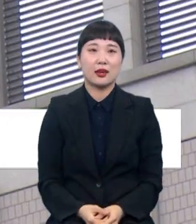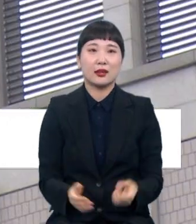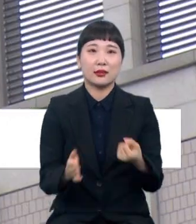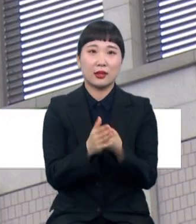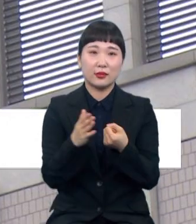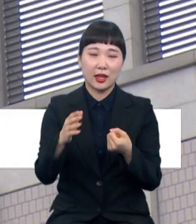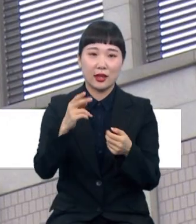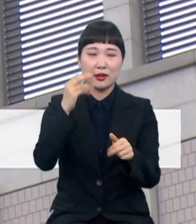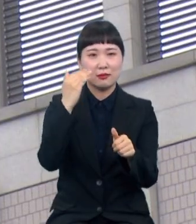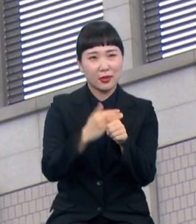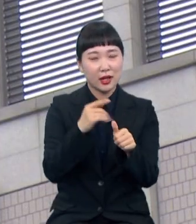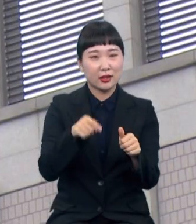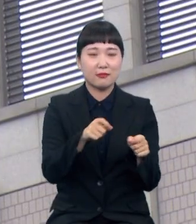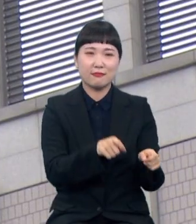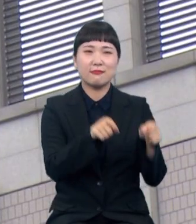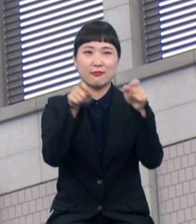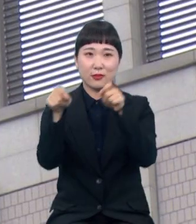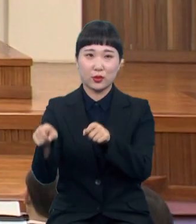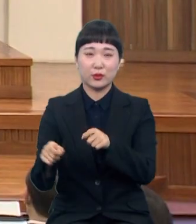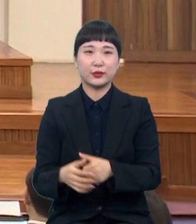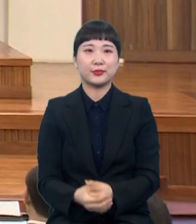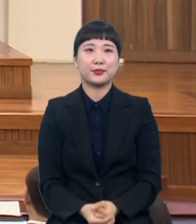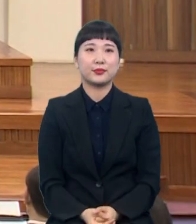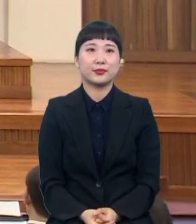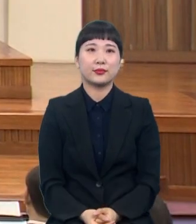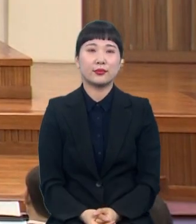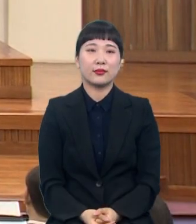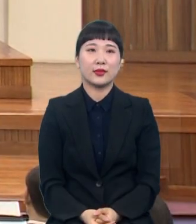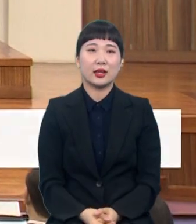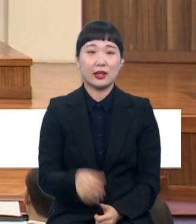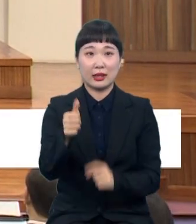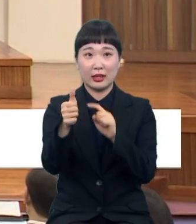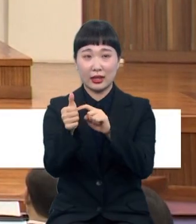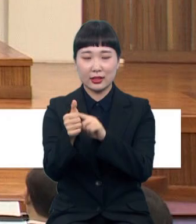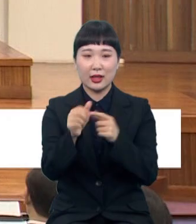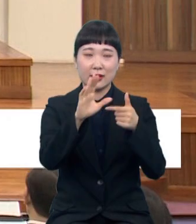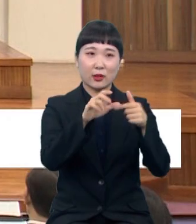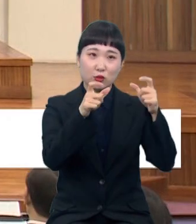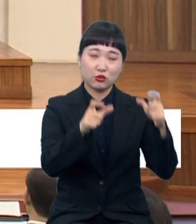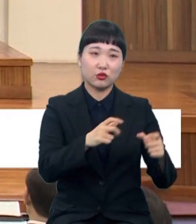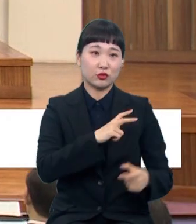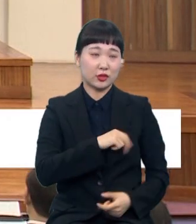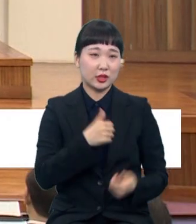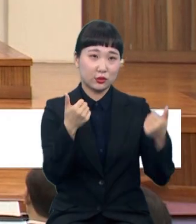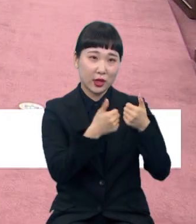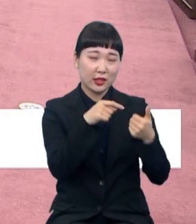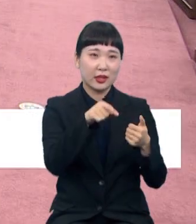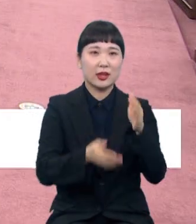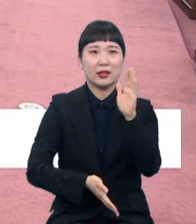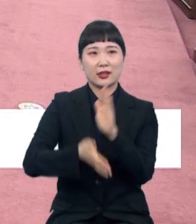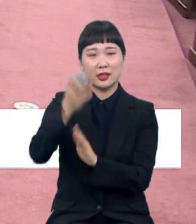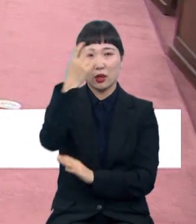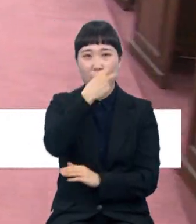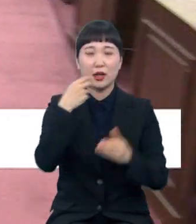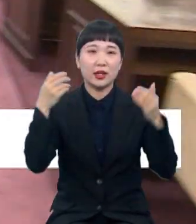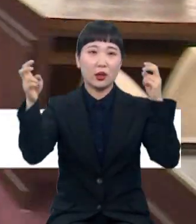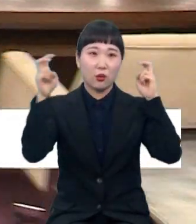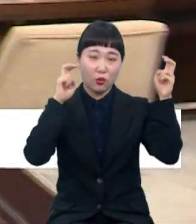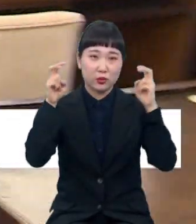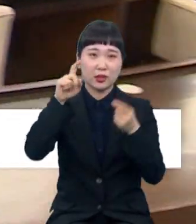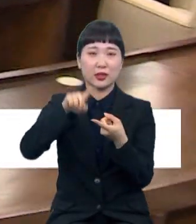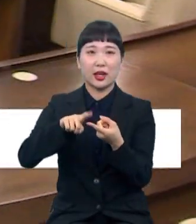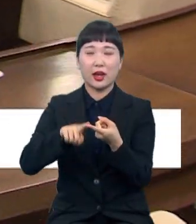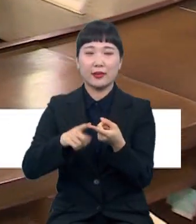해임 처분은 일시 보류됐습니다. A씨는 남동구 의회는 남동구 도시관리공단에 대한 직접적인 감독